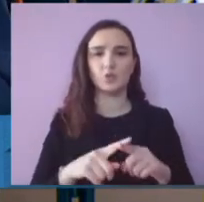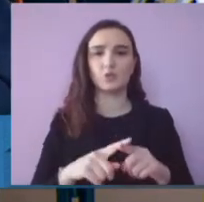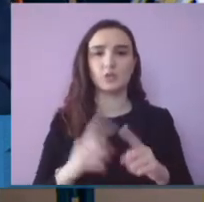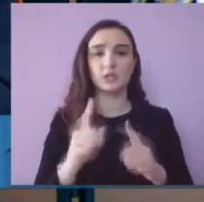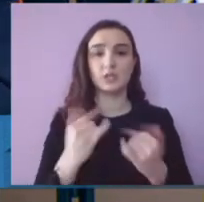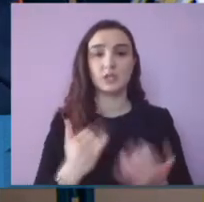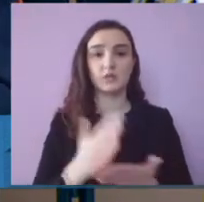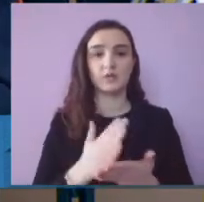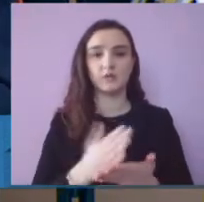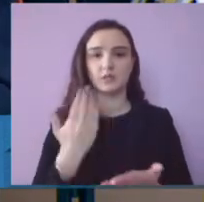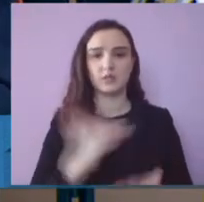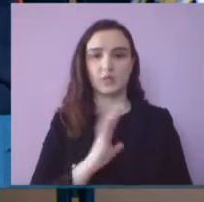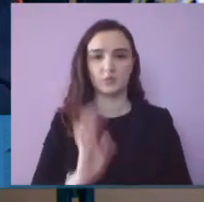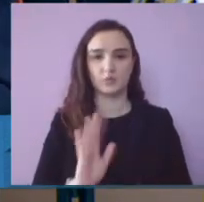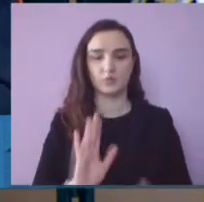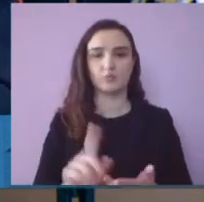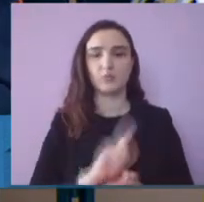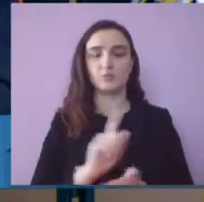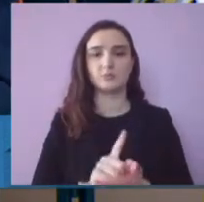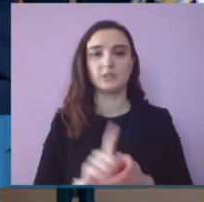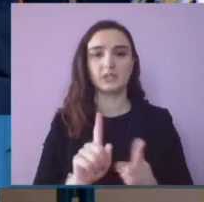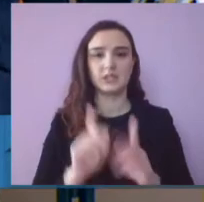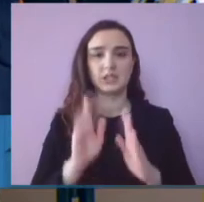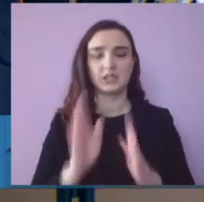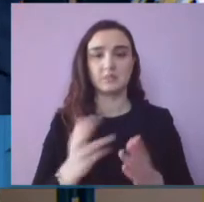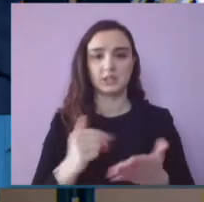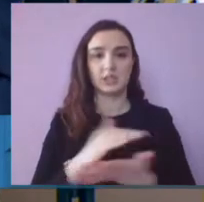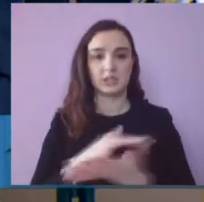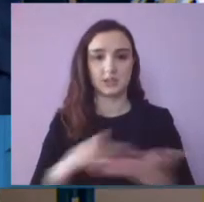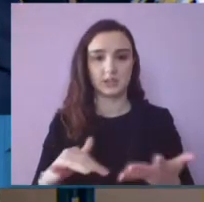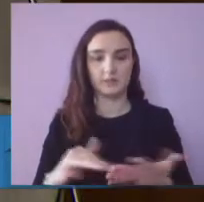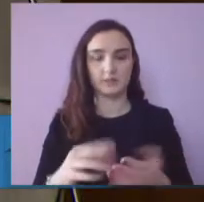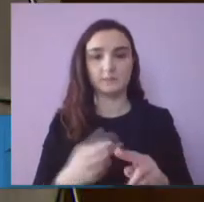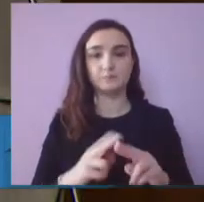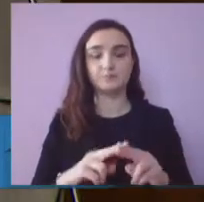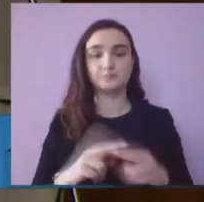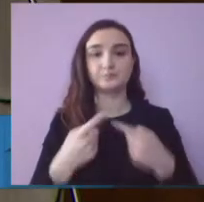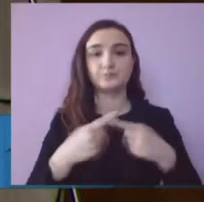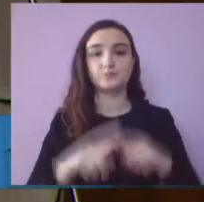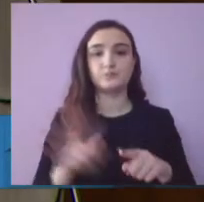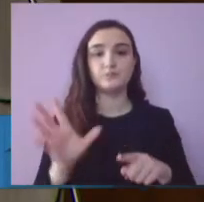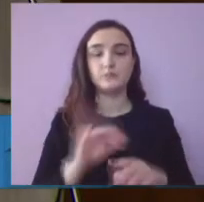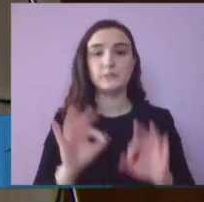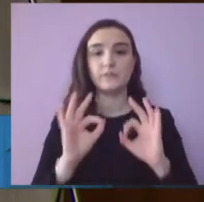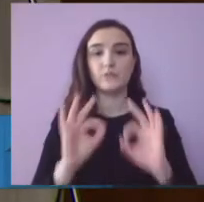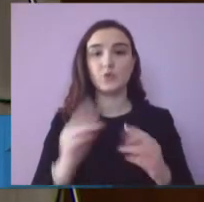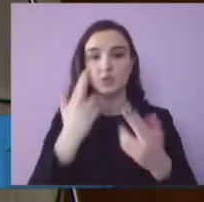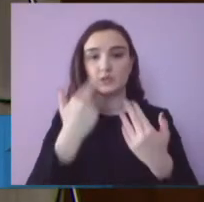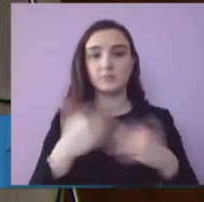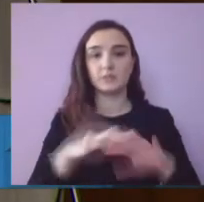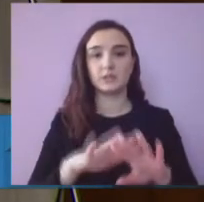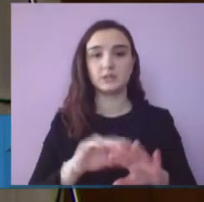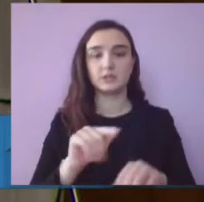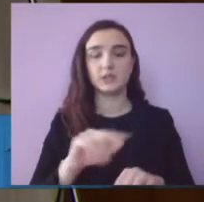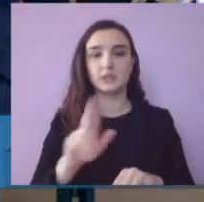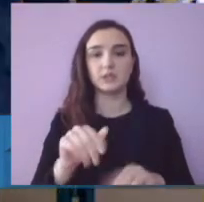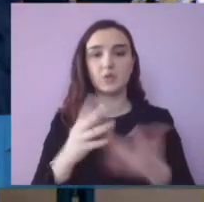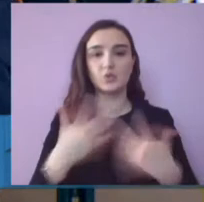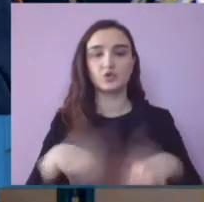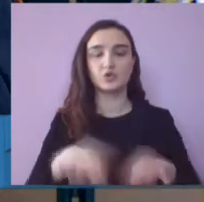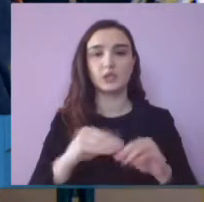იყო. აუცილებლად ასე იქნება და გაგრძელდება. ამიტომ ტექნოლოგიებთან სწორი ადაპტაცია და ოჯახის